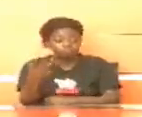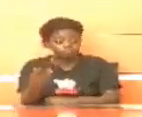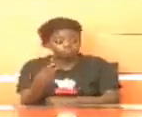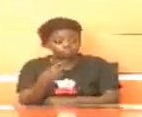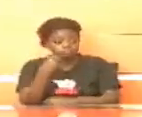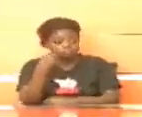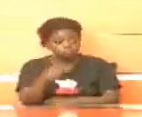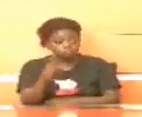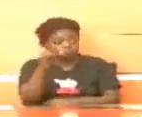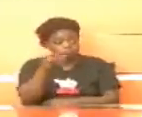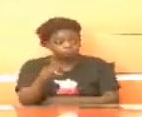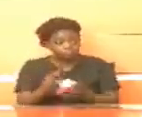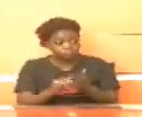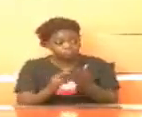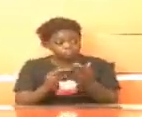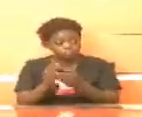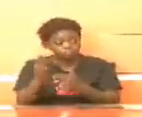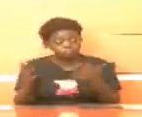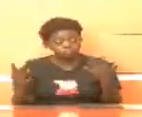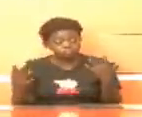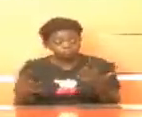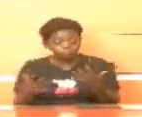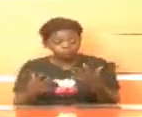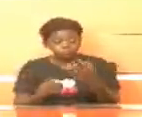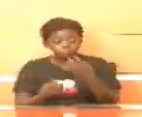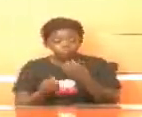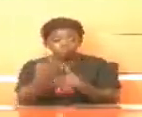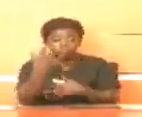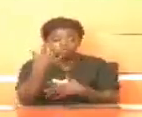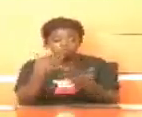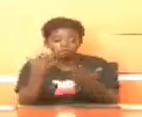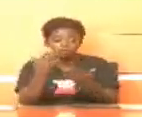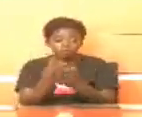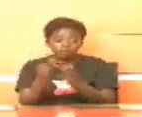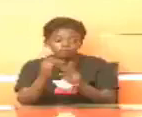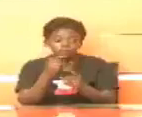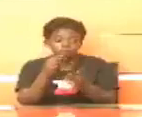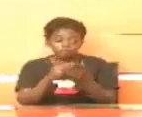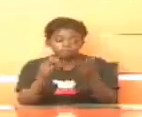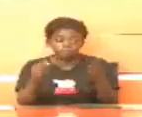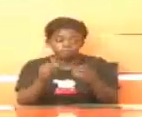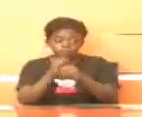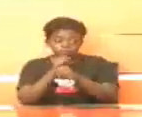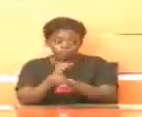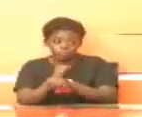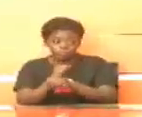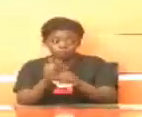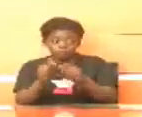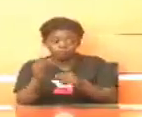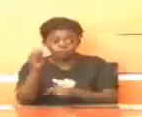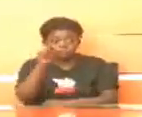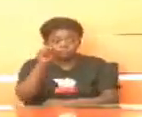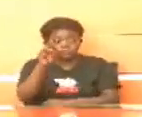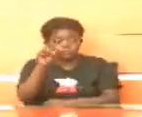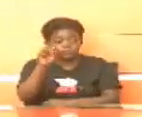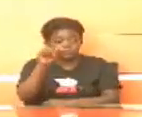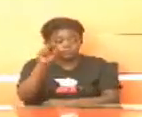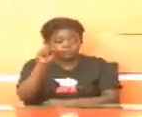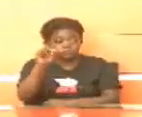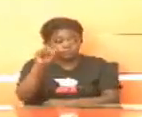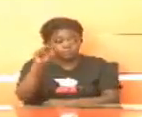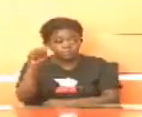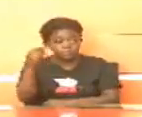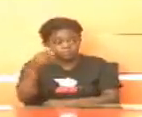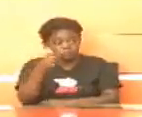omuntu lyalina okukozesa ng'ayita mu kweyoteza n'asaba abantu abakozesa akaddo kano bakeeyambise mu kweyoteza. Luno olusenkesenke